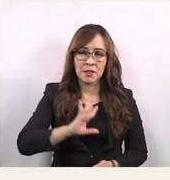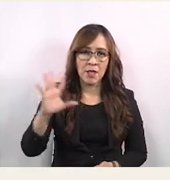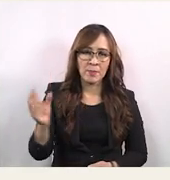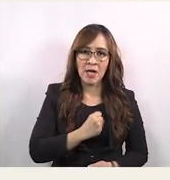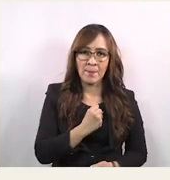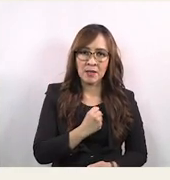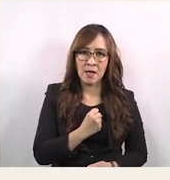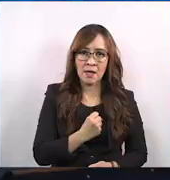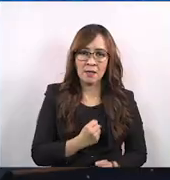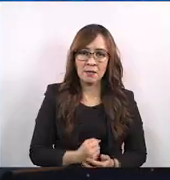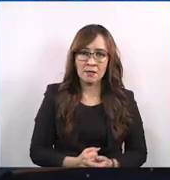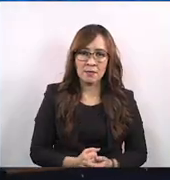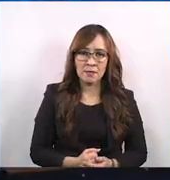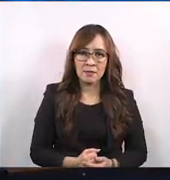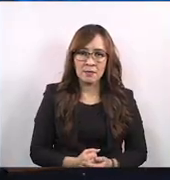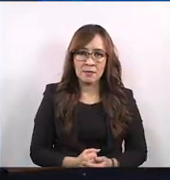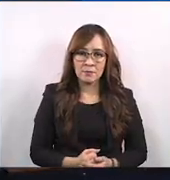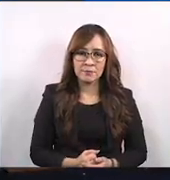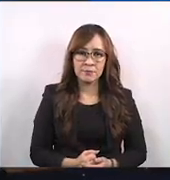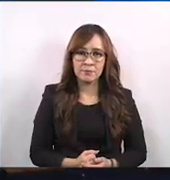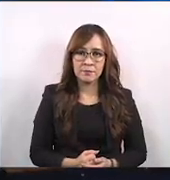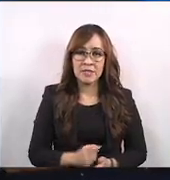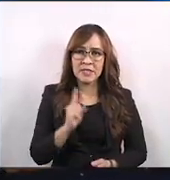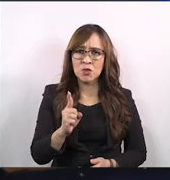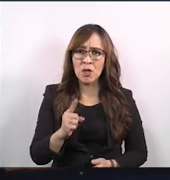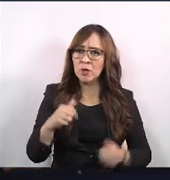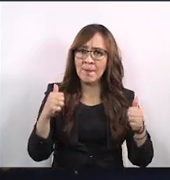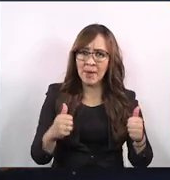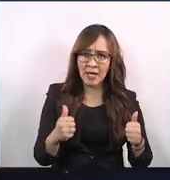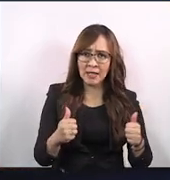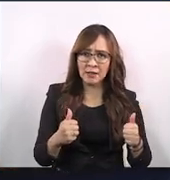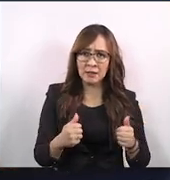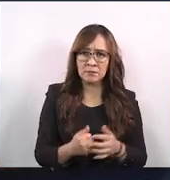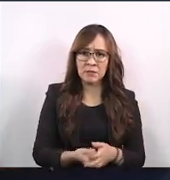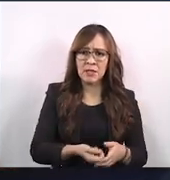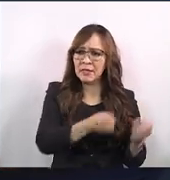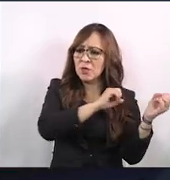ia tidak mendapatkan hal-hal yang baik dalam kehidupan yang terbuang harus tersingkir